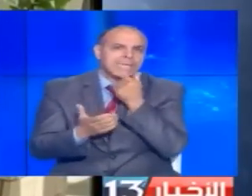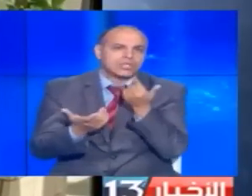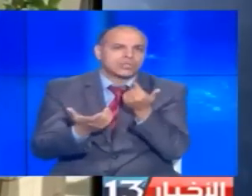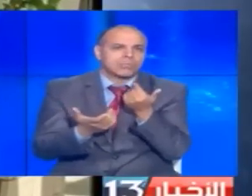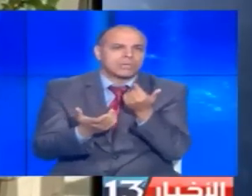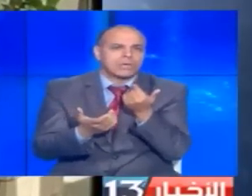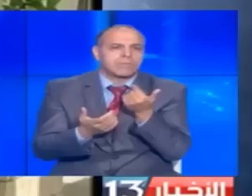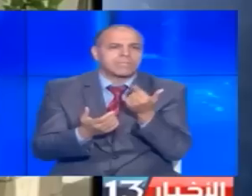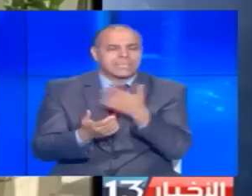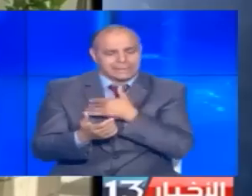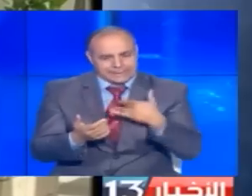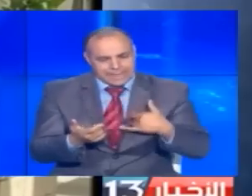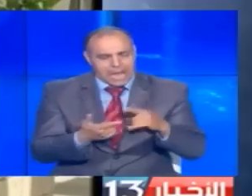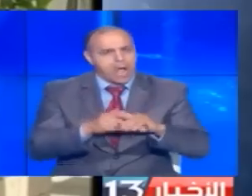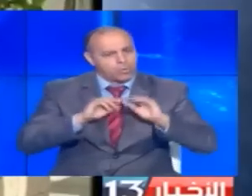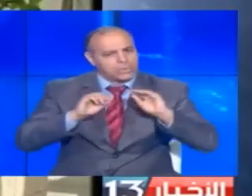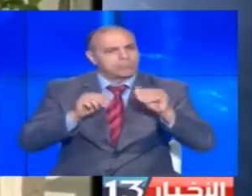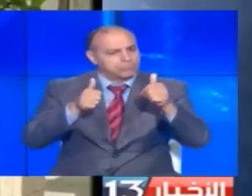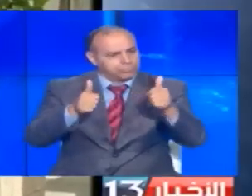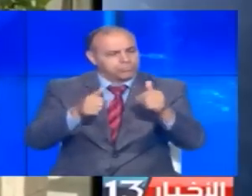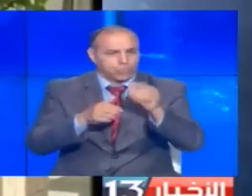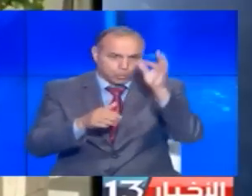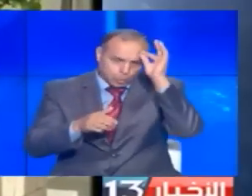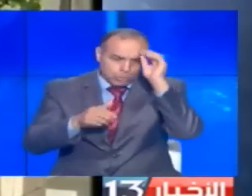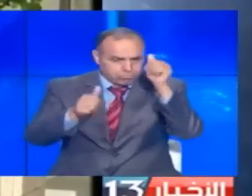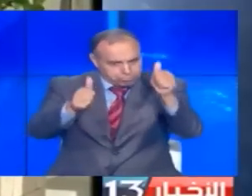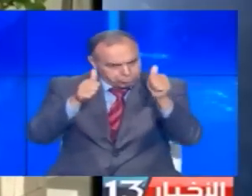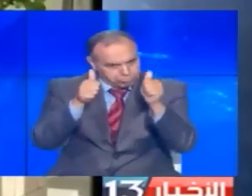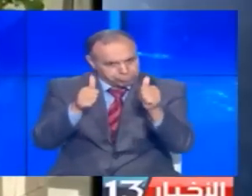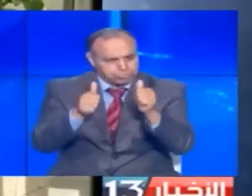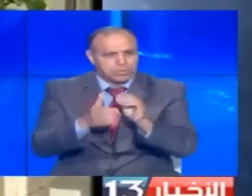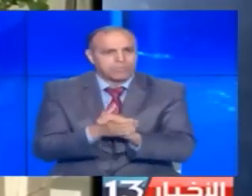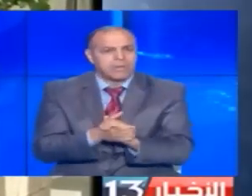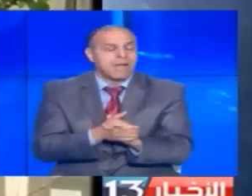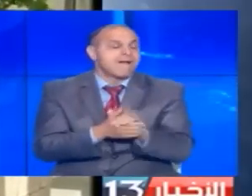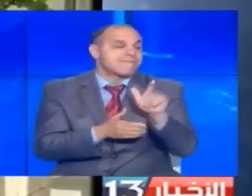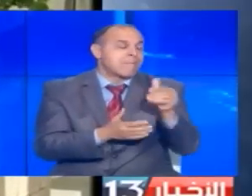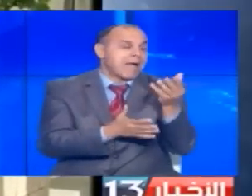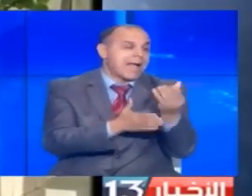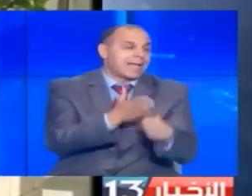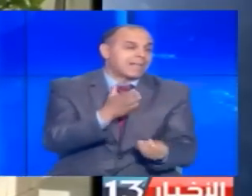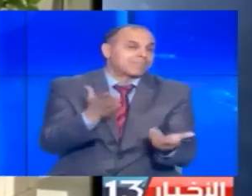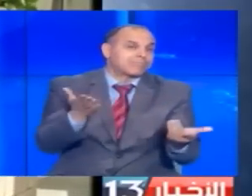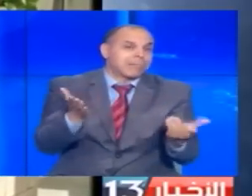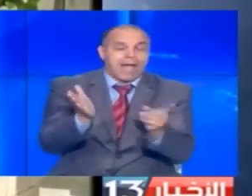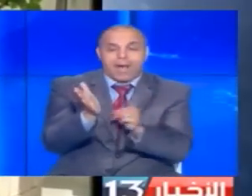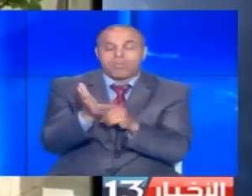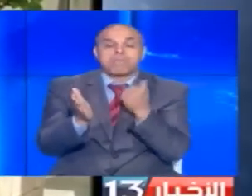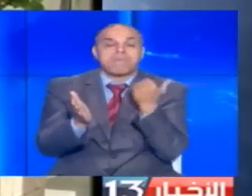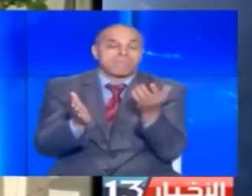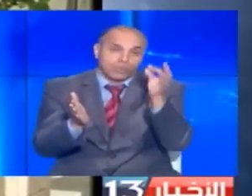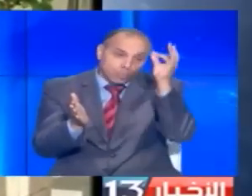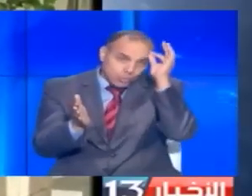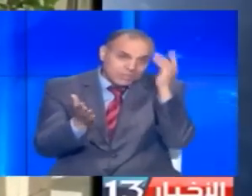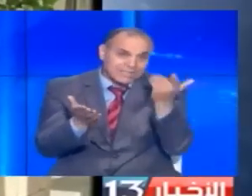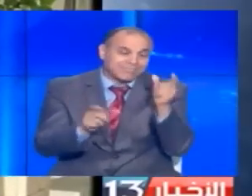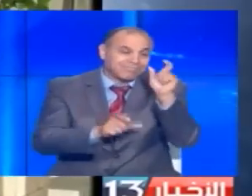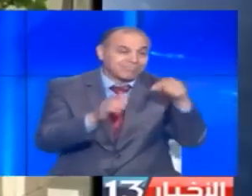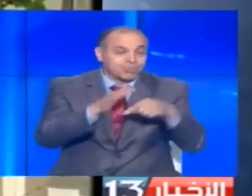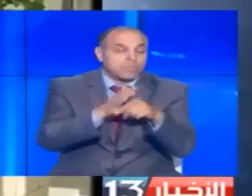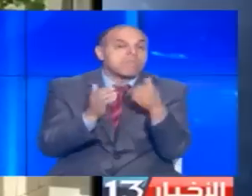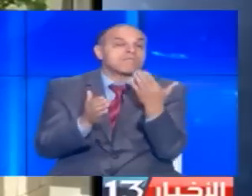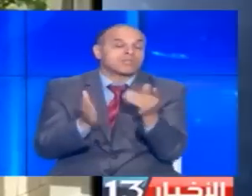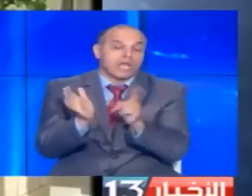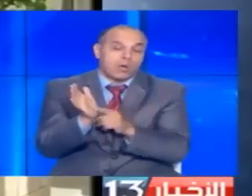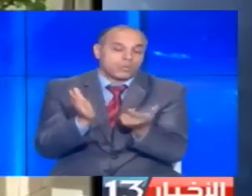بالنسبة للصحة بالنسبة للتعليم، ولكن في غياب قانون على اللاجئين في